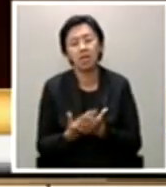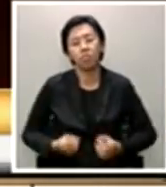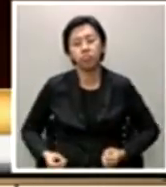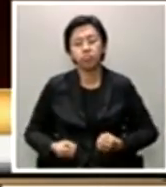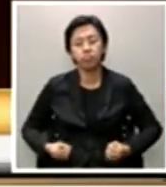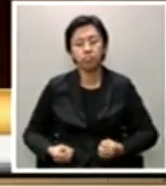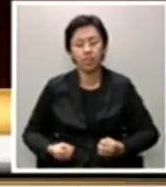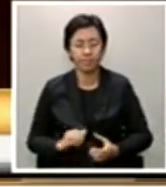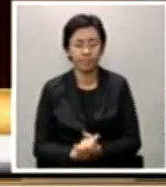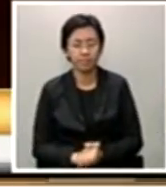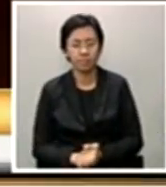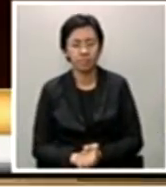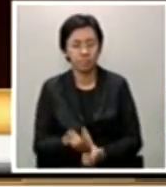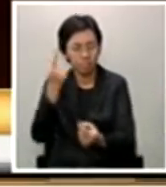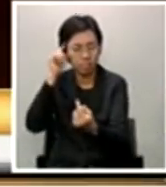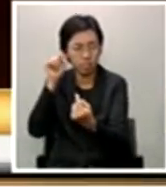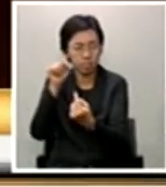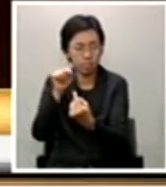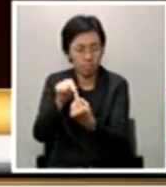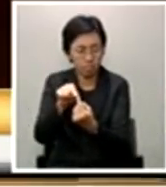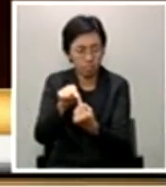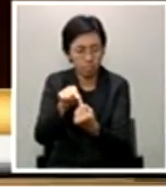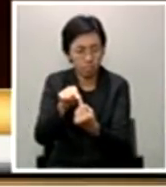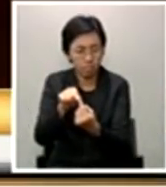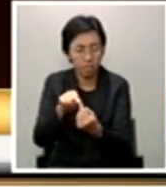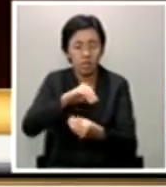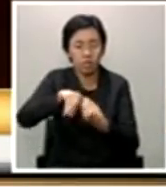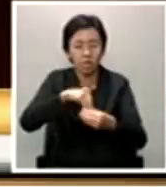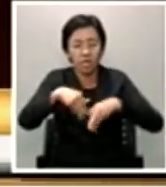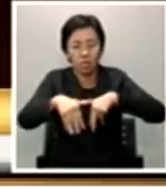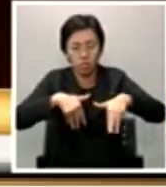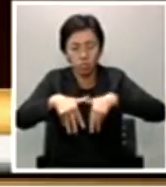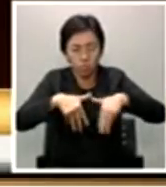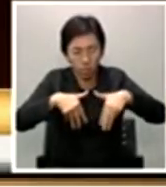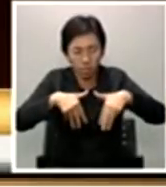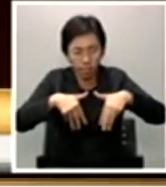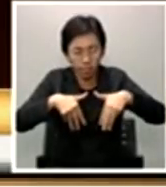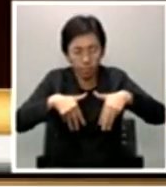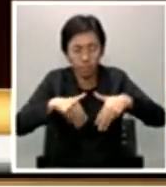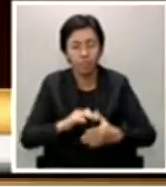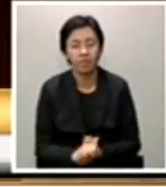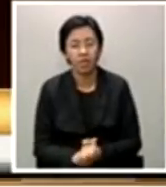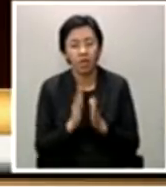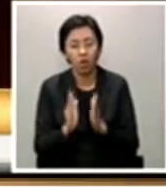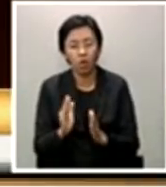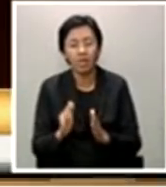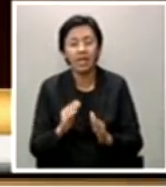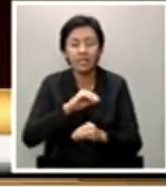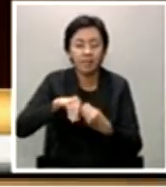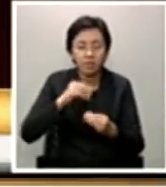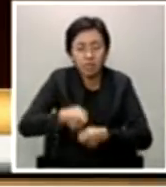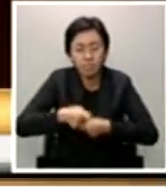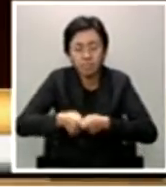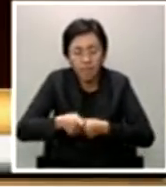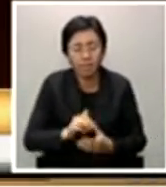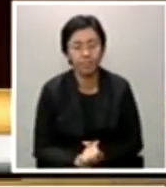นั้นสิ่งสำคัญก็คือว่าไปมุ่งที่วิสาหกิจชุมชนมุ่งที่สมาร์ทฟาร์เมอร์แล้วก็ต่อป